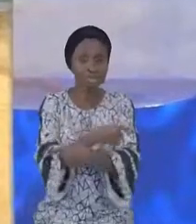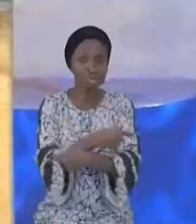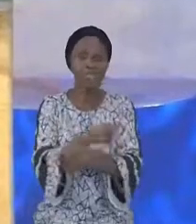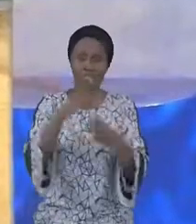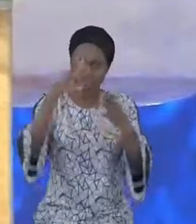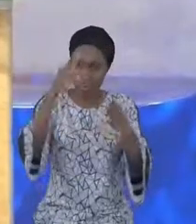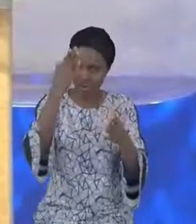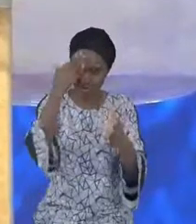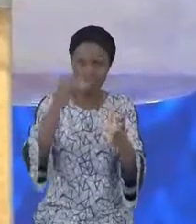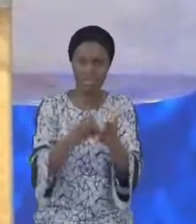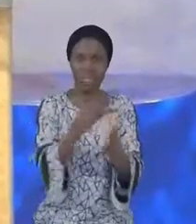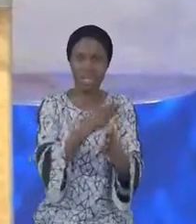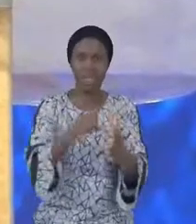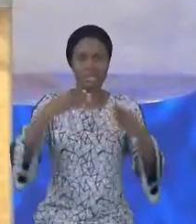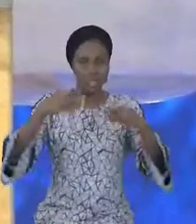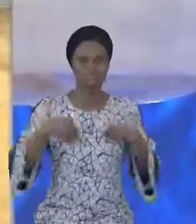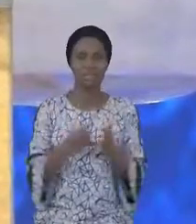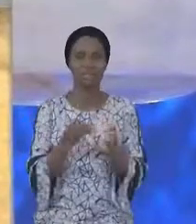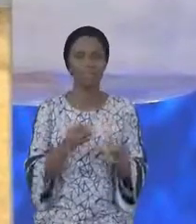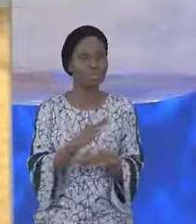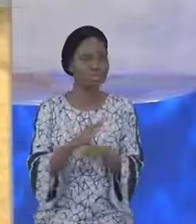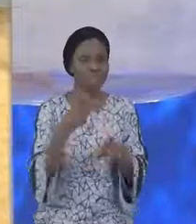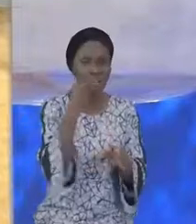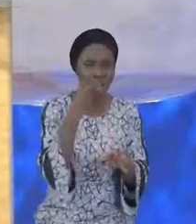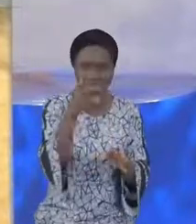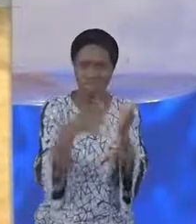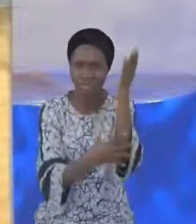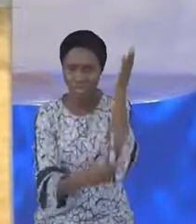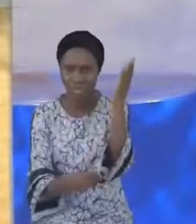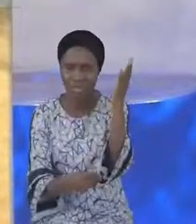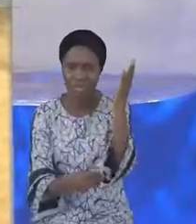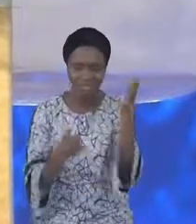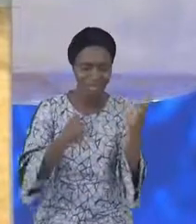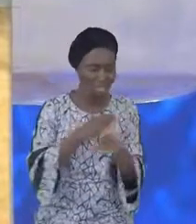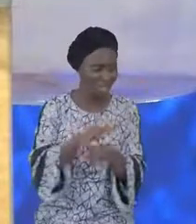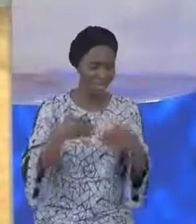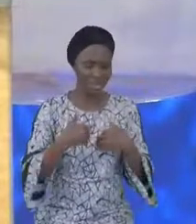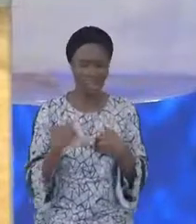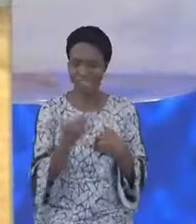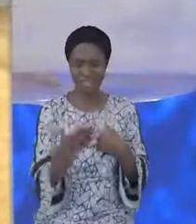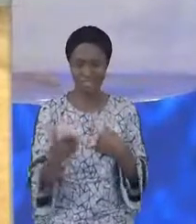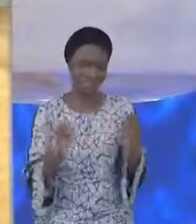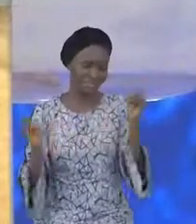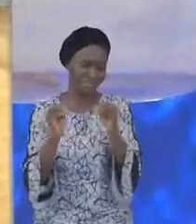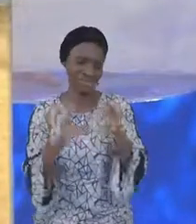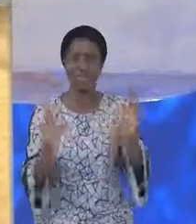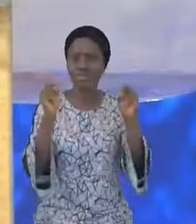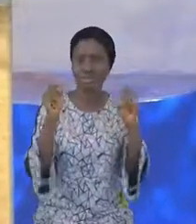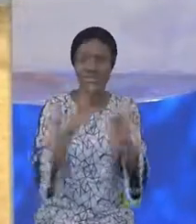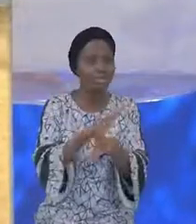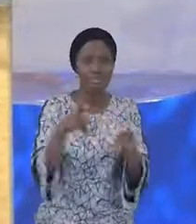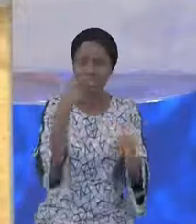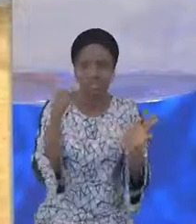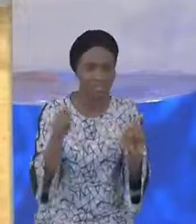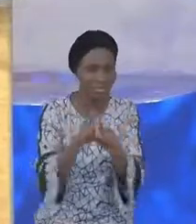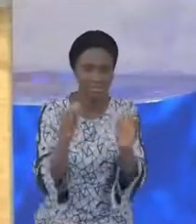reconnais cela. Faut pas dire que tu es pauvre. Faut pas dire que tu n'as rien. Faut pas dire que tu es maladif. Faut pas dire que